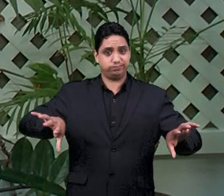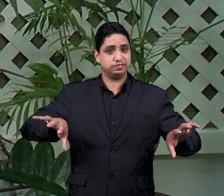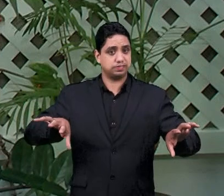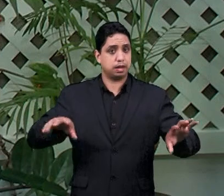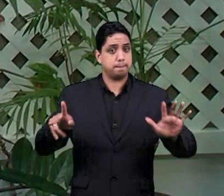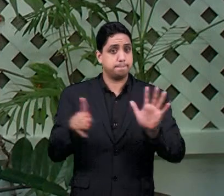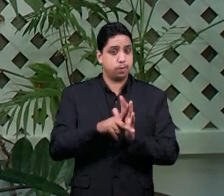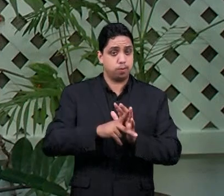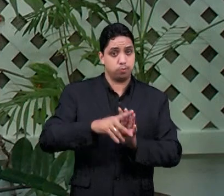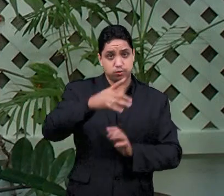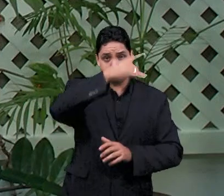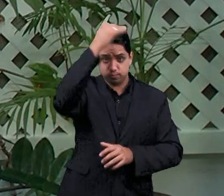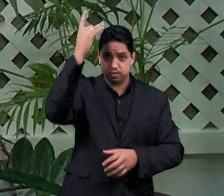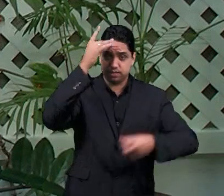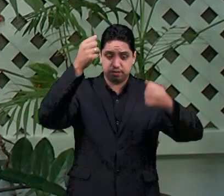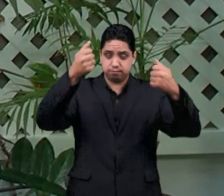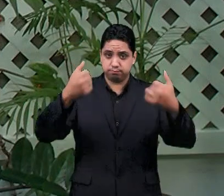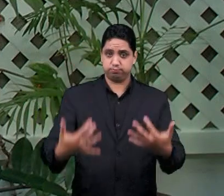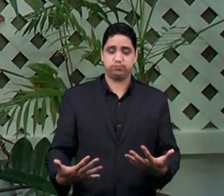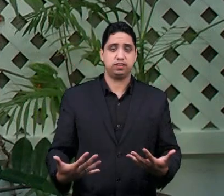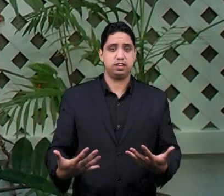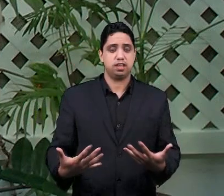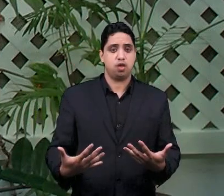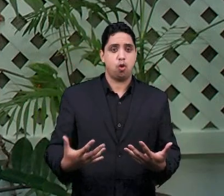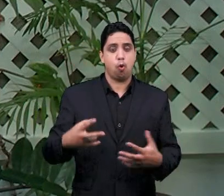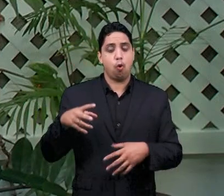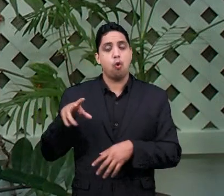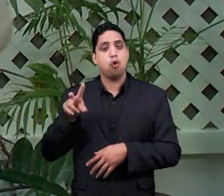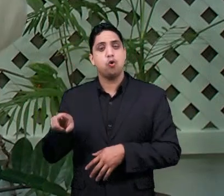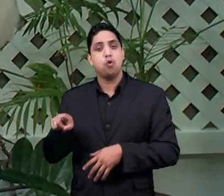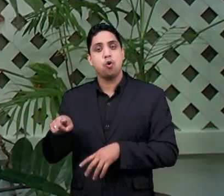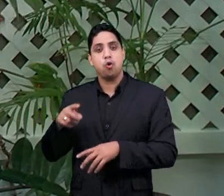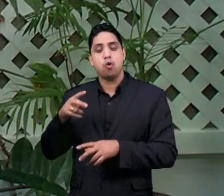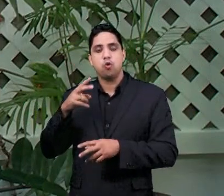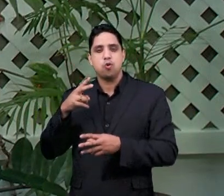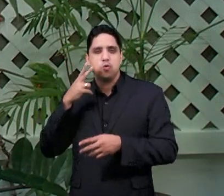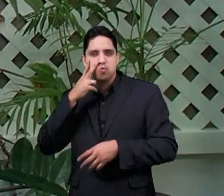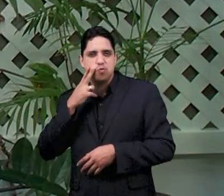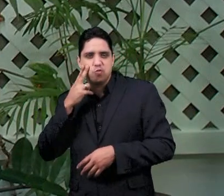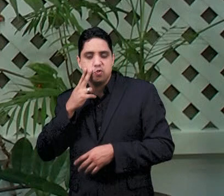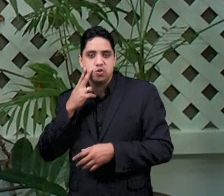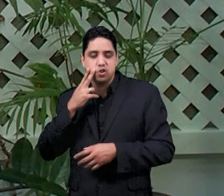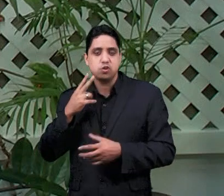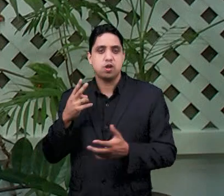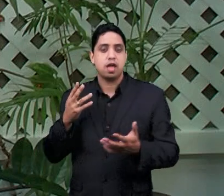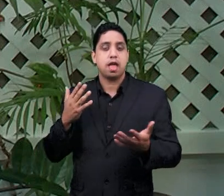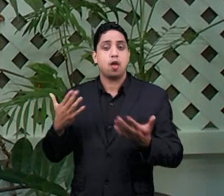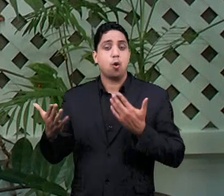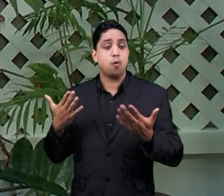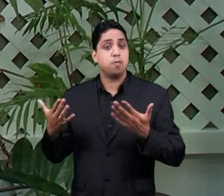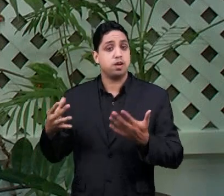est de l'esprit, le vin, le mou, donc